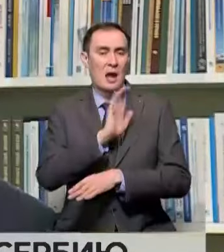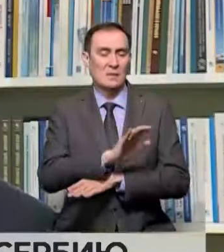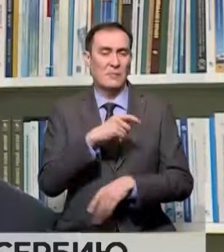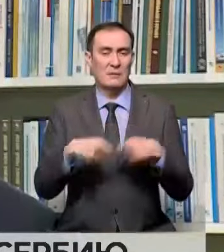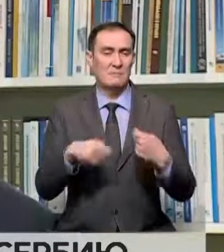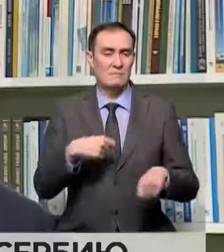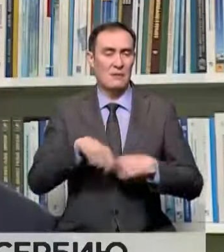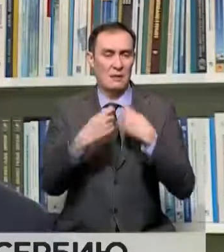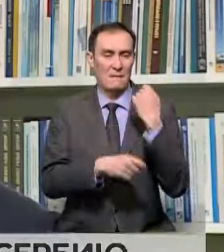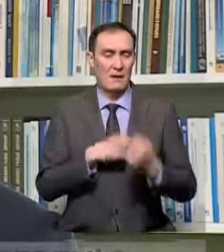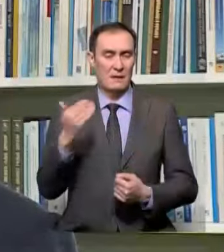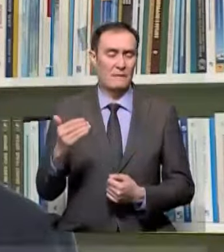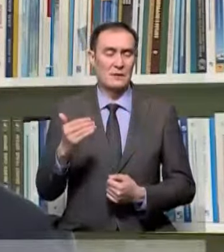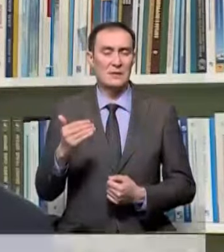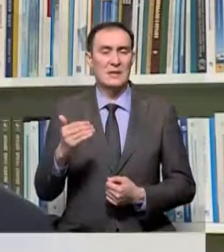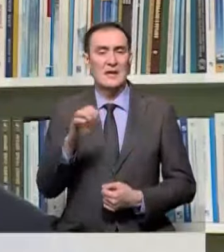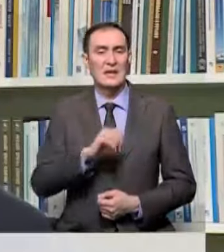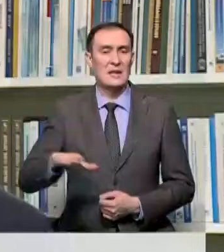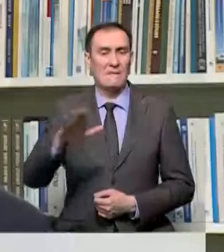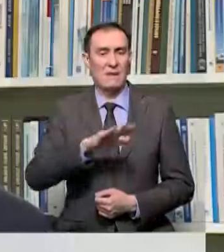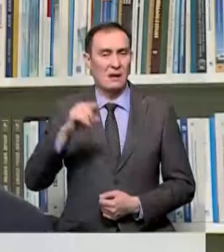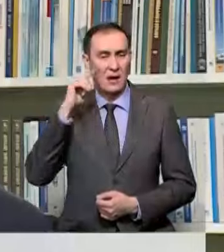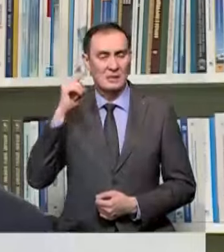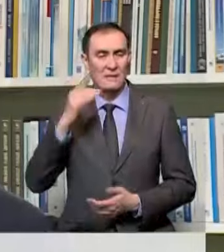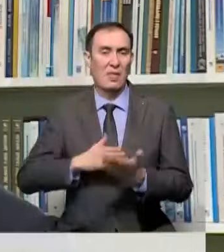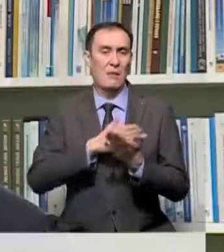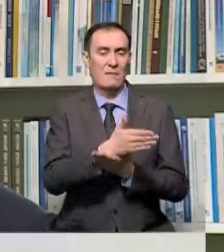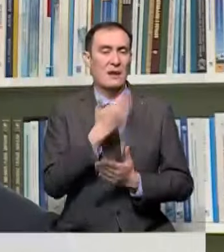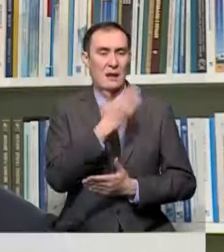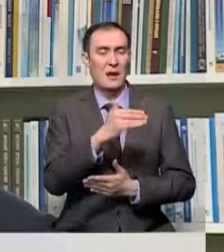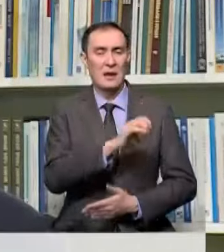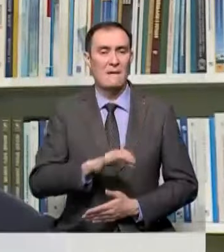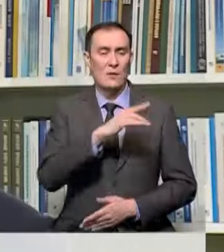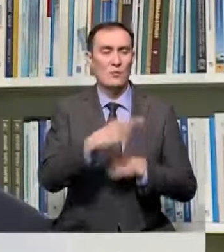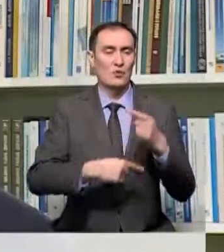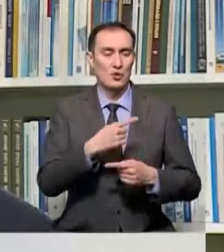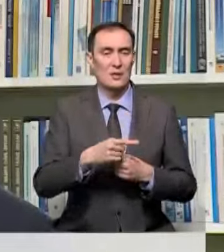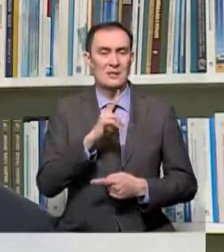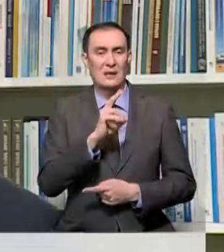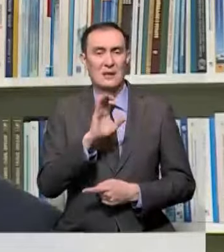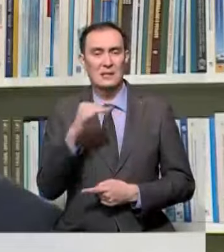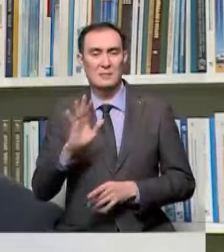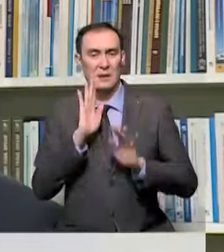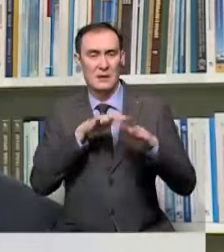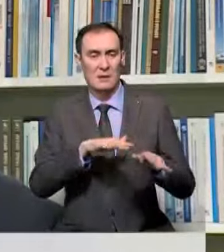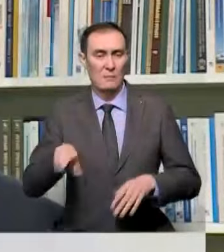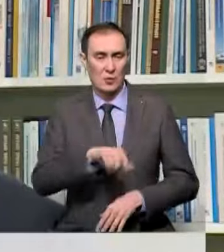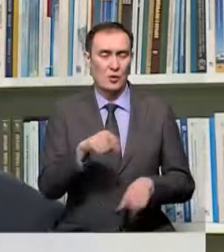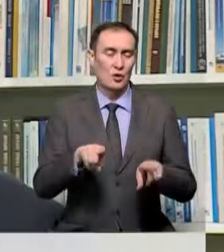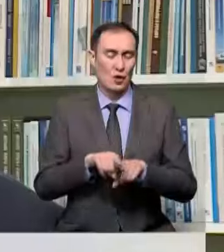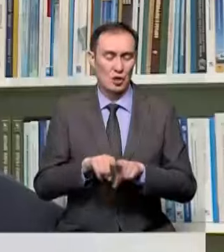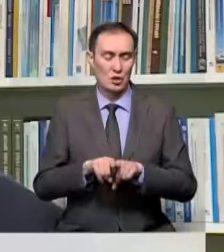в первую очередь с региона, с евразийского региона по направлению в Европу через транскаспийские маршруты. Поэтому это